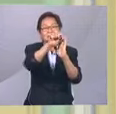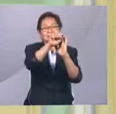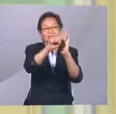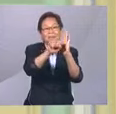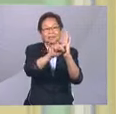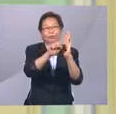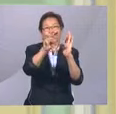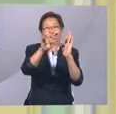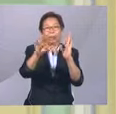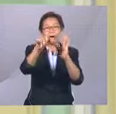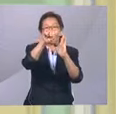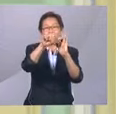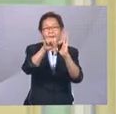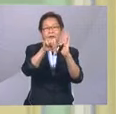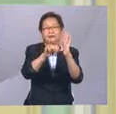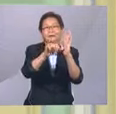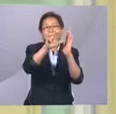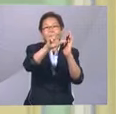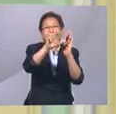24/3